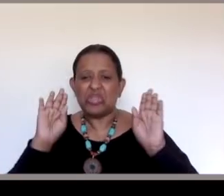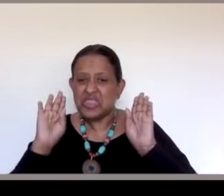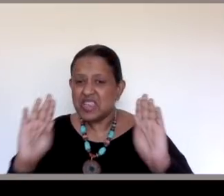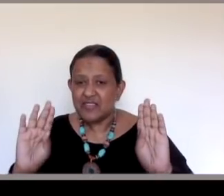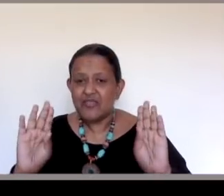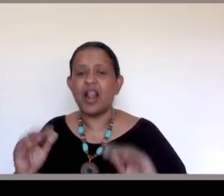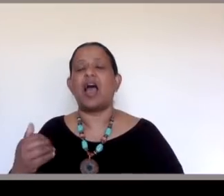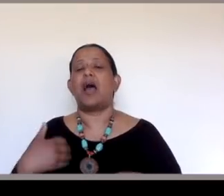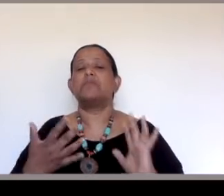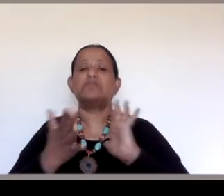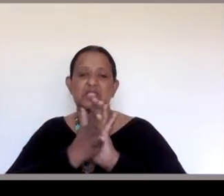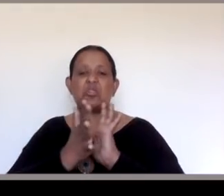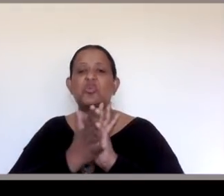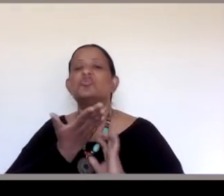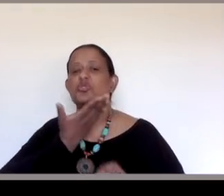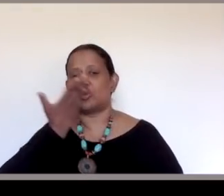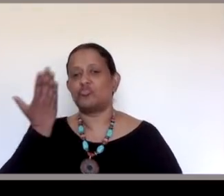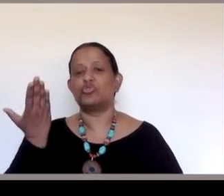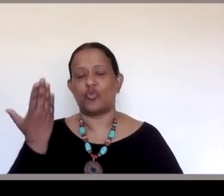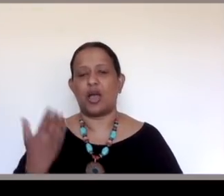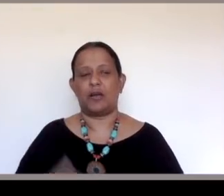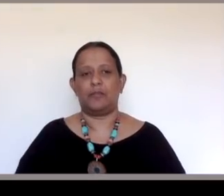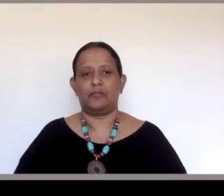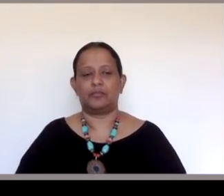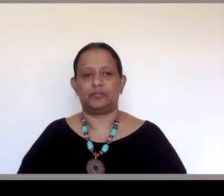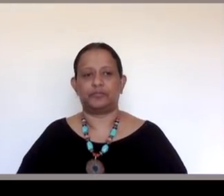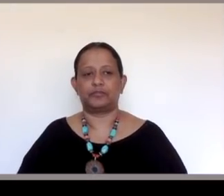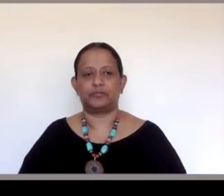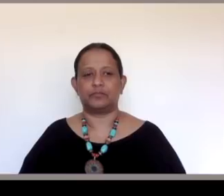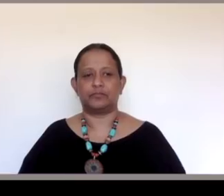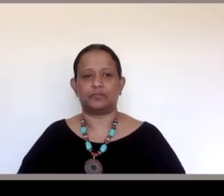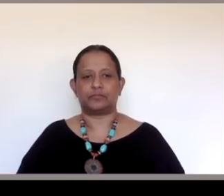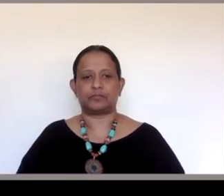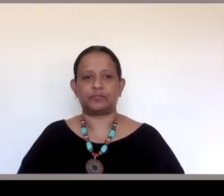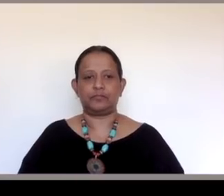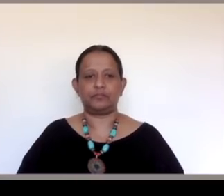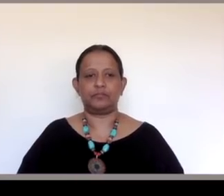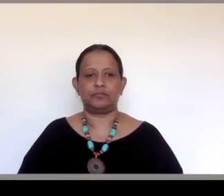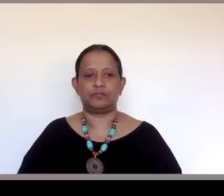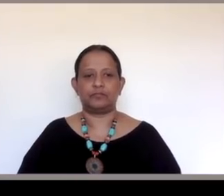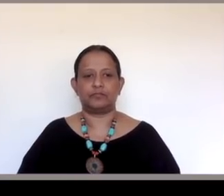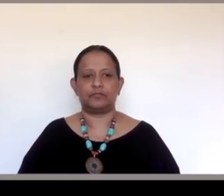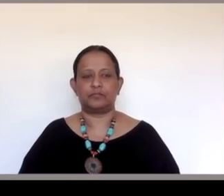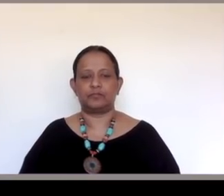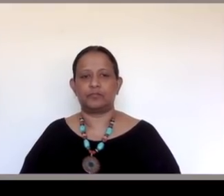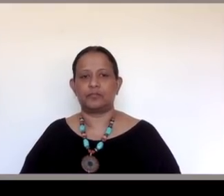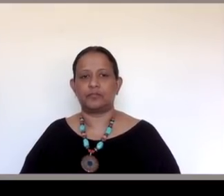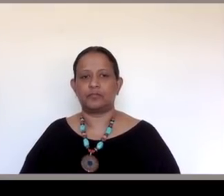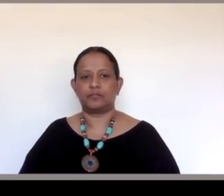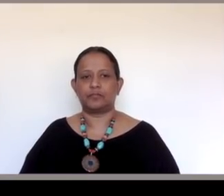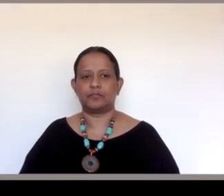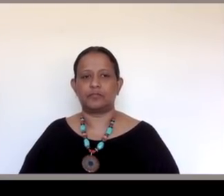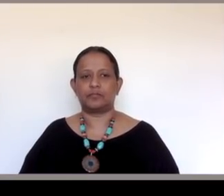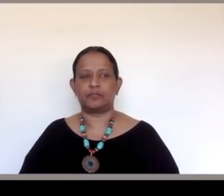பார்ப்போம் மகிழ்ச்சியை குறித்த தேவனுடைய கருத்து பிரீத்திய கன தேவியான் வஹான்சகே மத்தேய